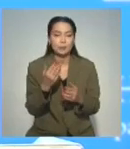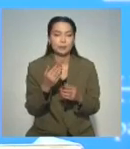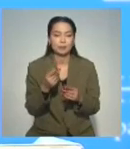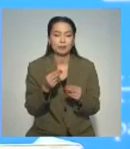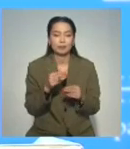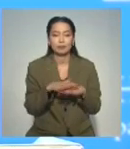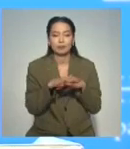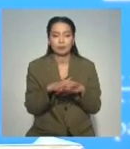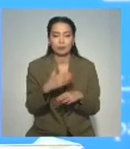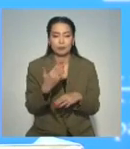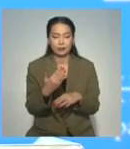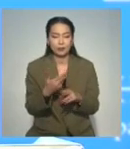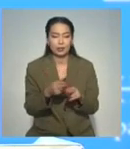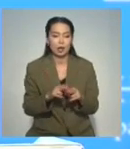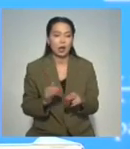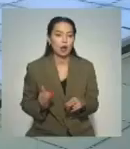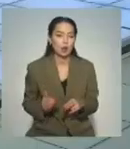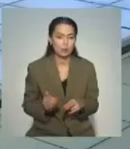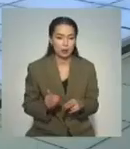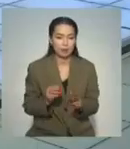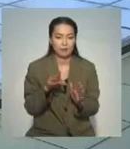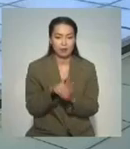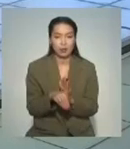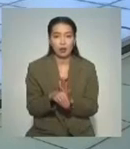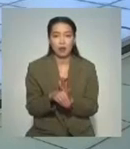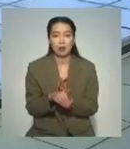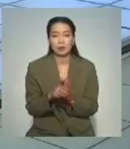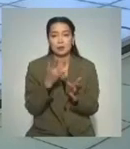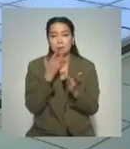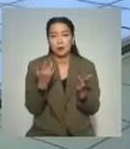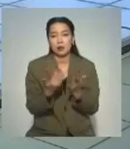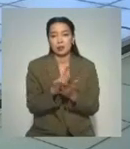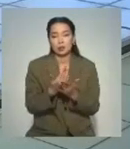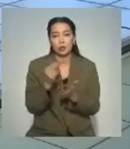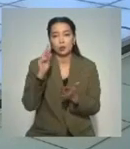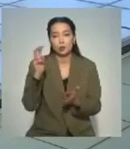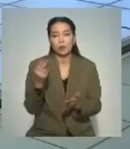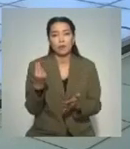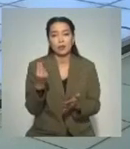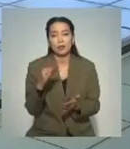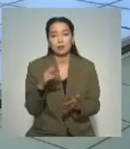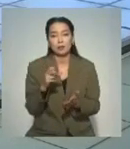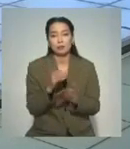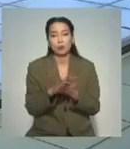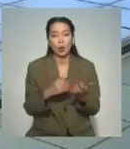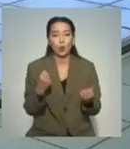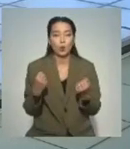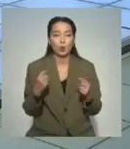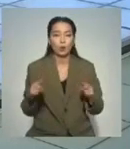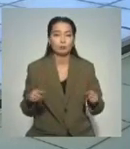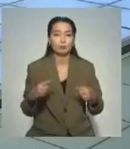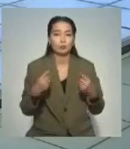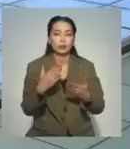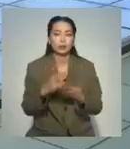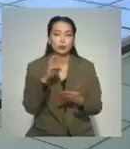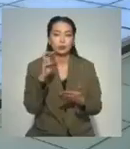на проведение ремонтной кампании ТЭЦ. Ну и напоследок о ситуации с курсом валют. Тенге продолжает укреплять